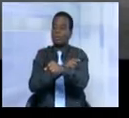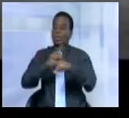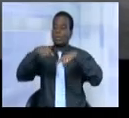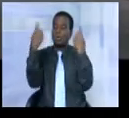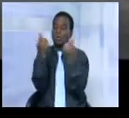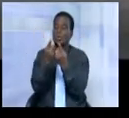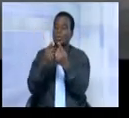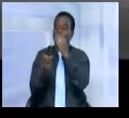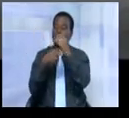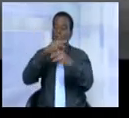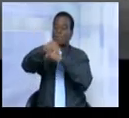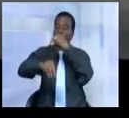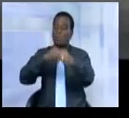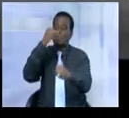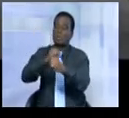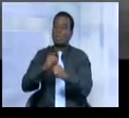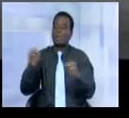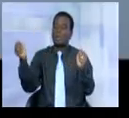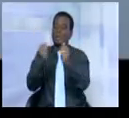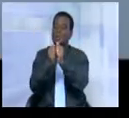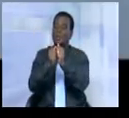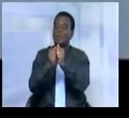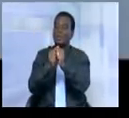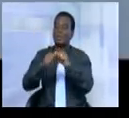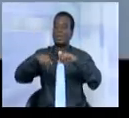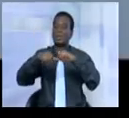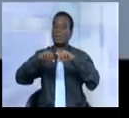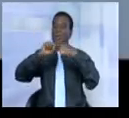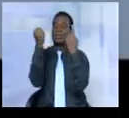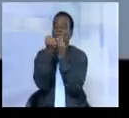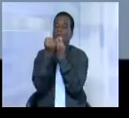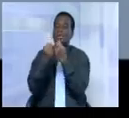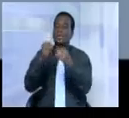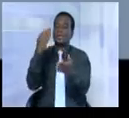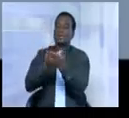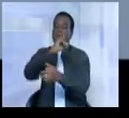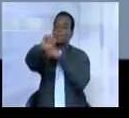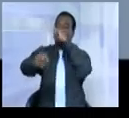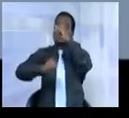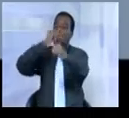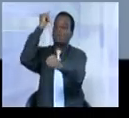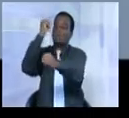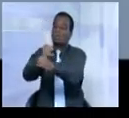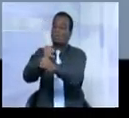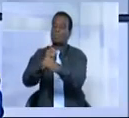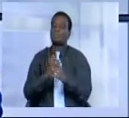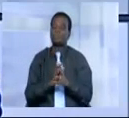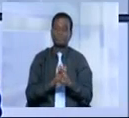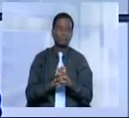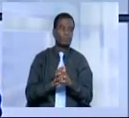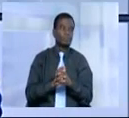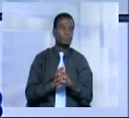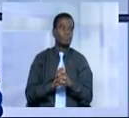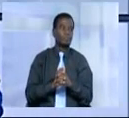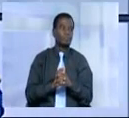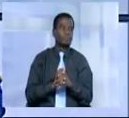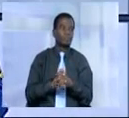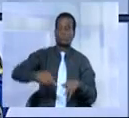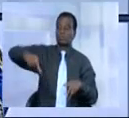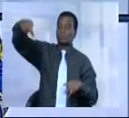de la Banque mondiale à travers la Société financière internationale. À